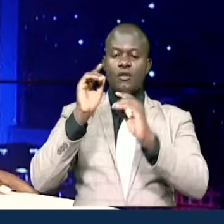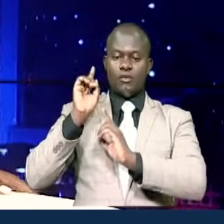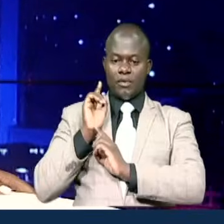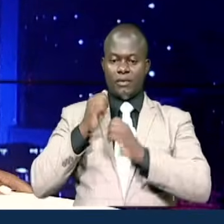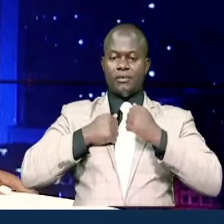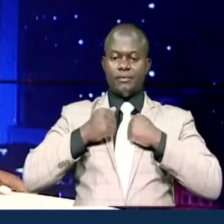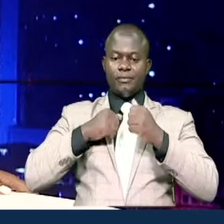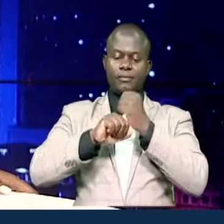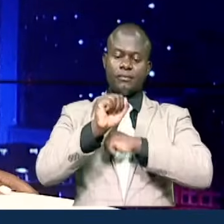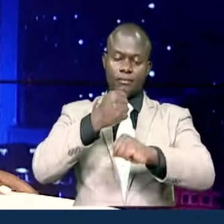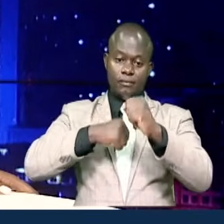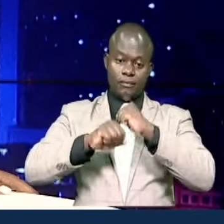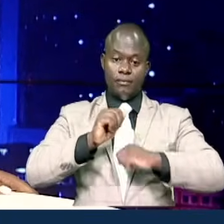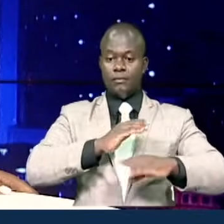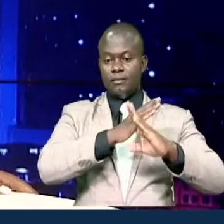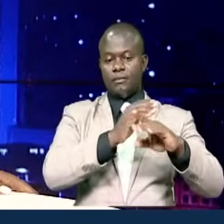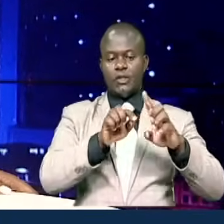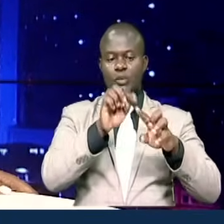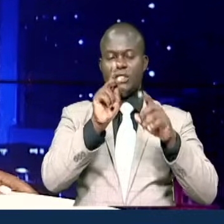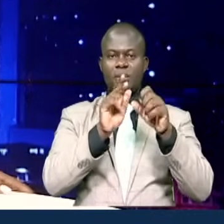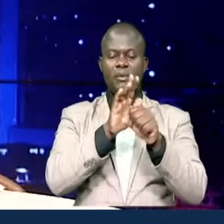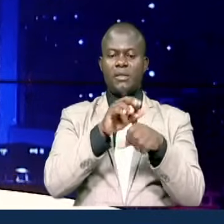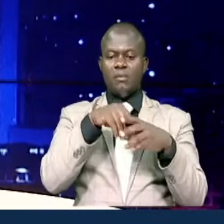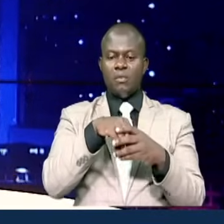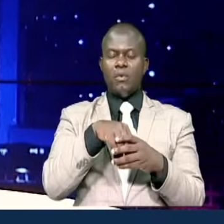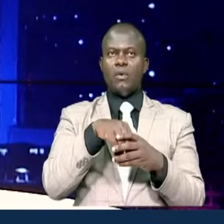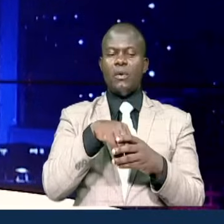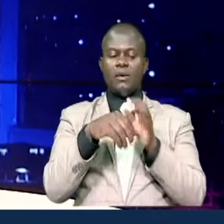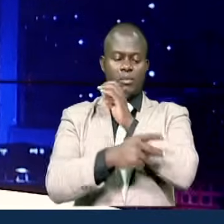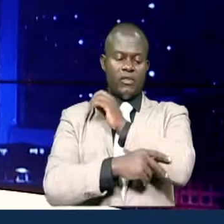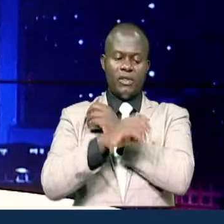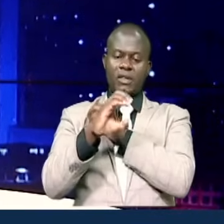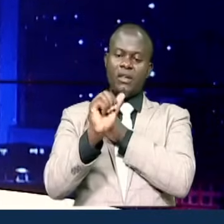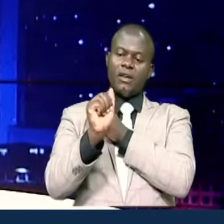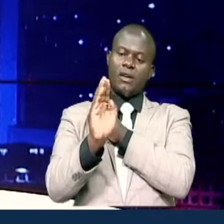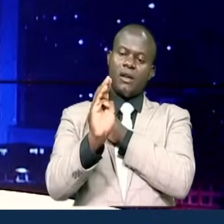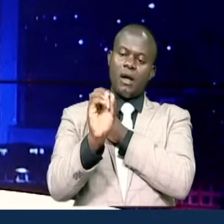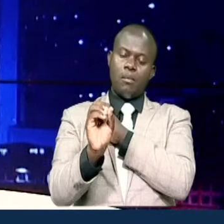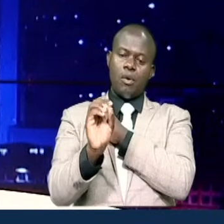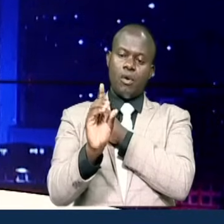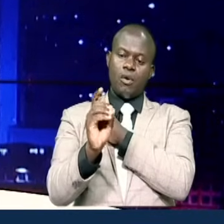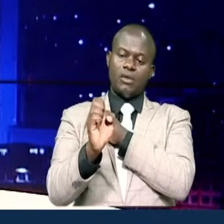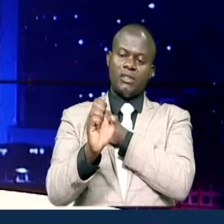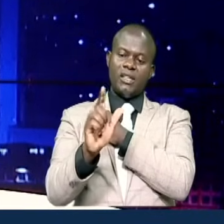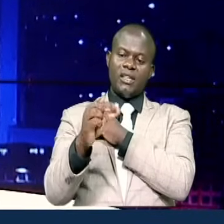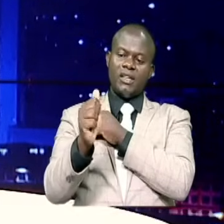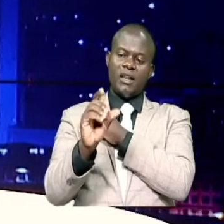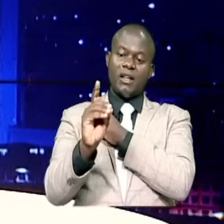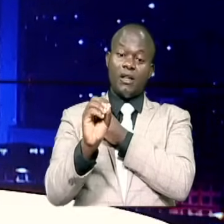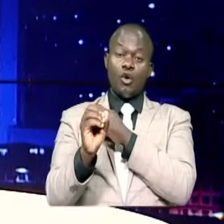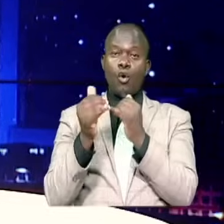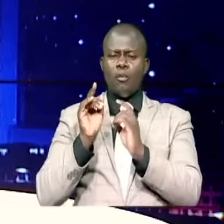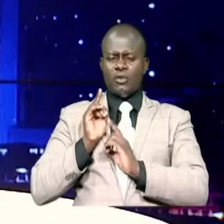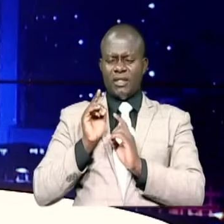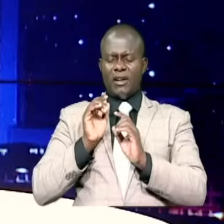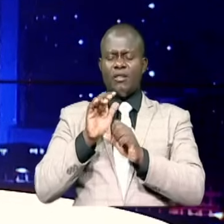Rwanda ziri mu bikorwa byo kurwanya iterabwoba mu ntara ya Cabo Delgado muri Mozambique, uwo mutekano ni wose kuko ngo ibyihebe byari byarayogoje